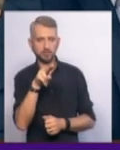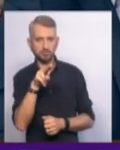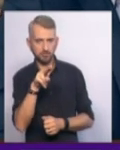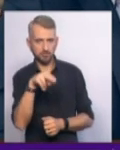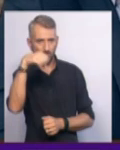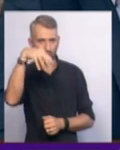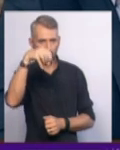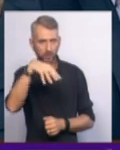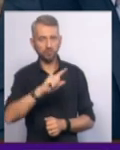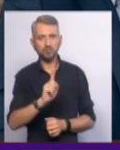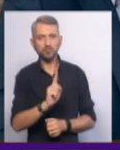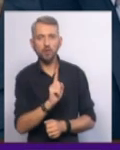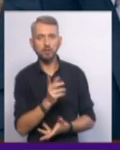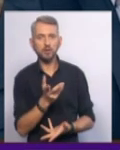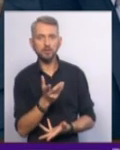щоб